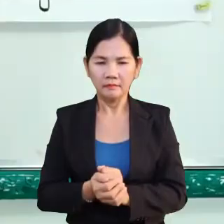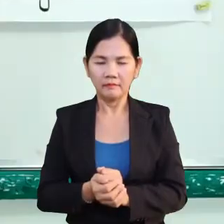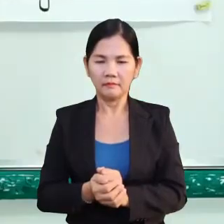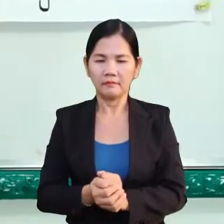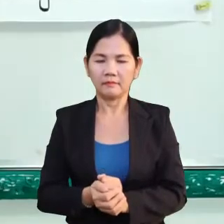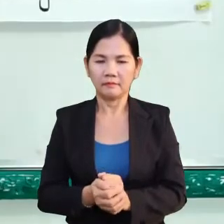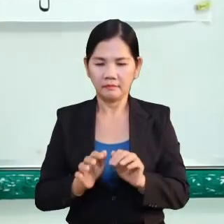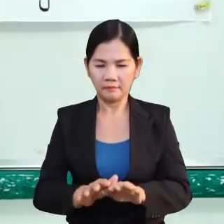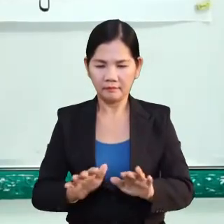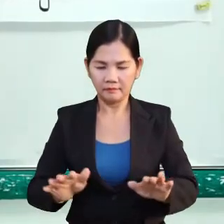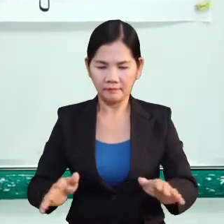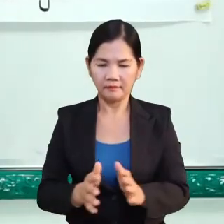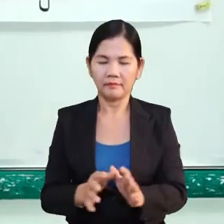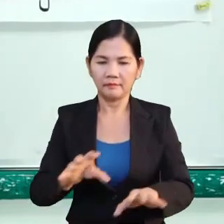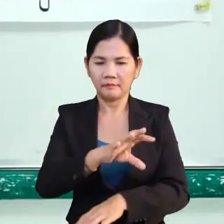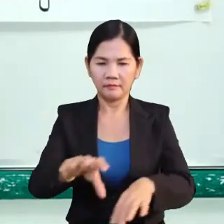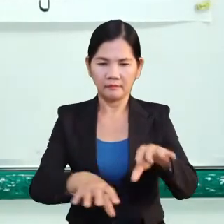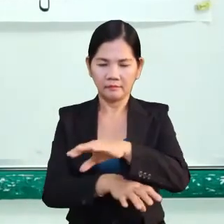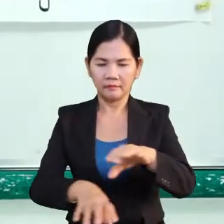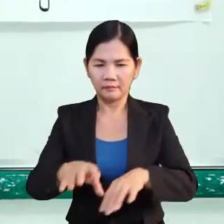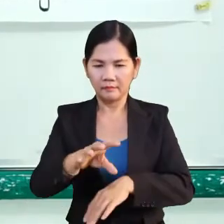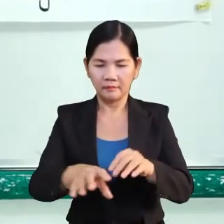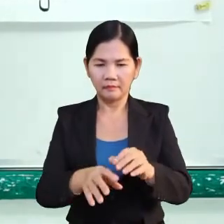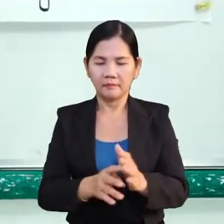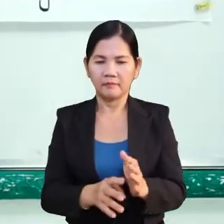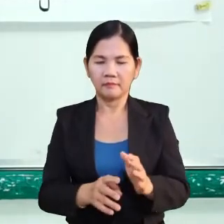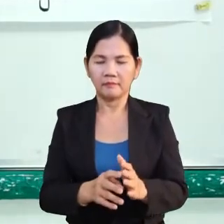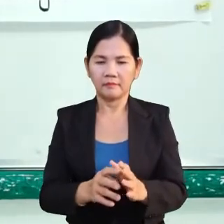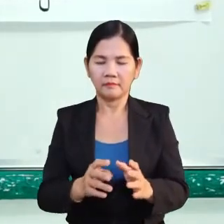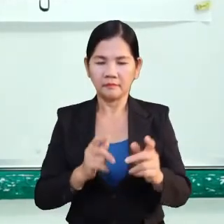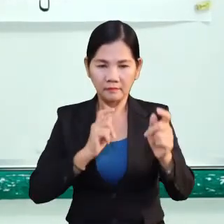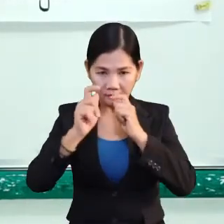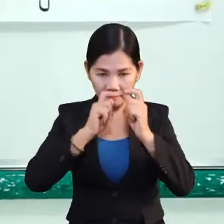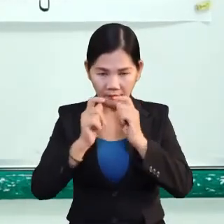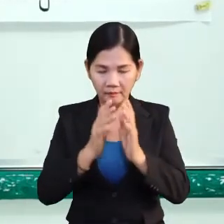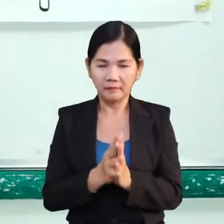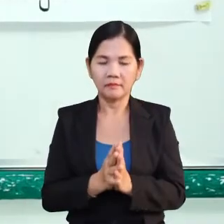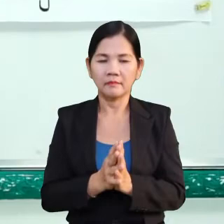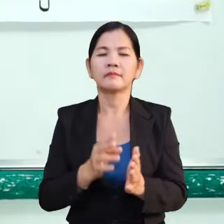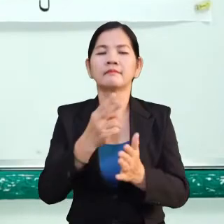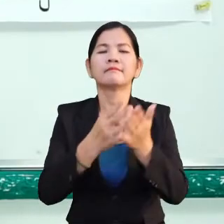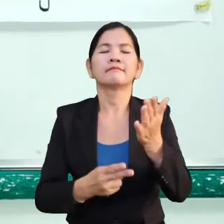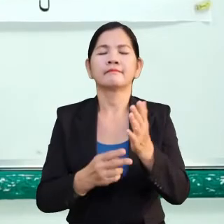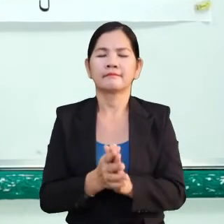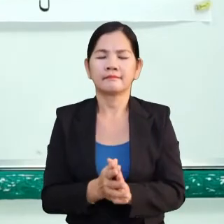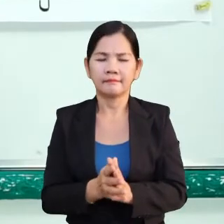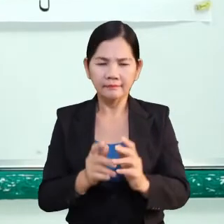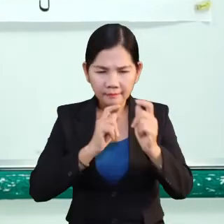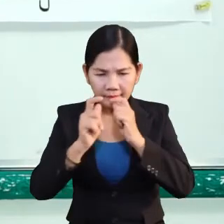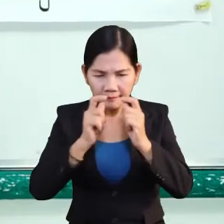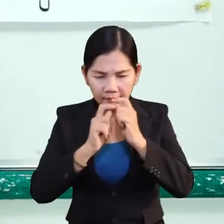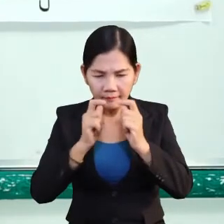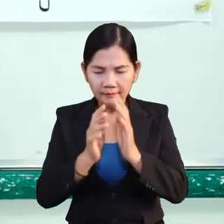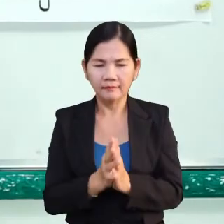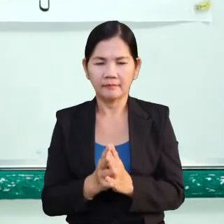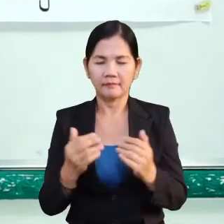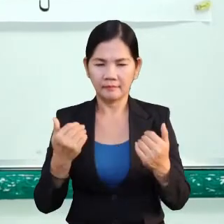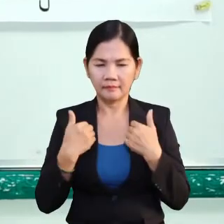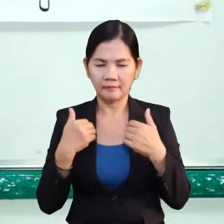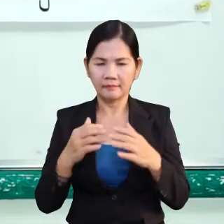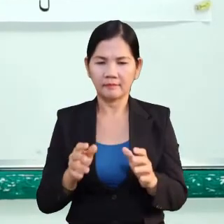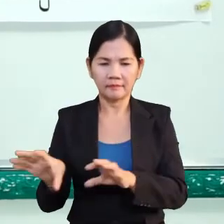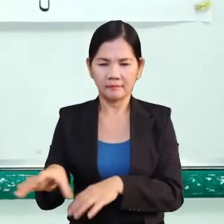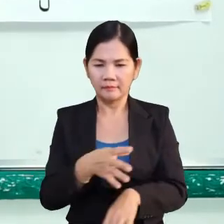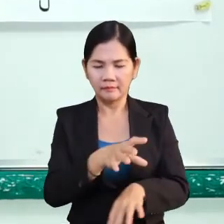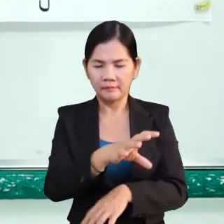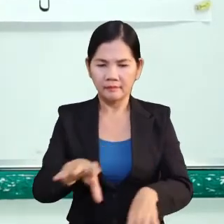កូនកូនត្រូវធ្វើសកម្មភាពដែលអ្នកគ្រូបានរៀបរាប់ខាងលើហ្នឹងកូនគិតតិចមើលកូនចាហេតុអ្វីបានកូនត្រូវធ្វើសកម្ម